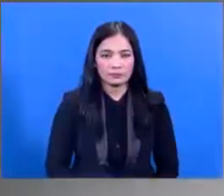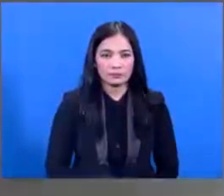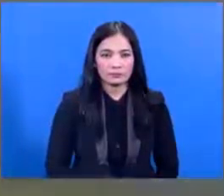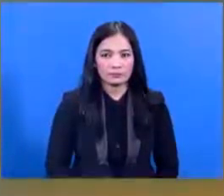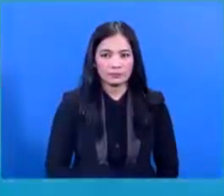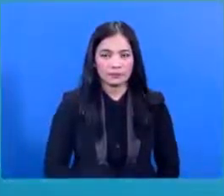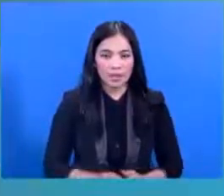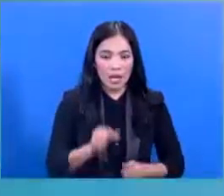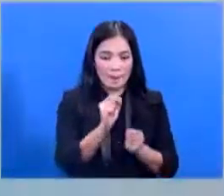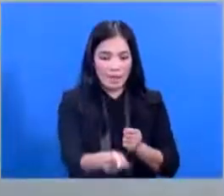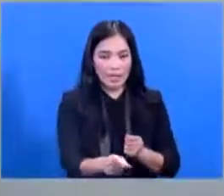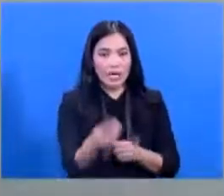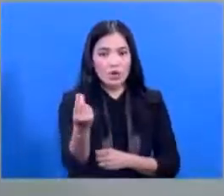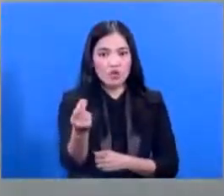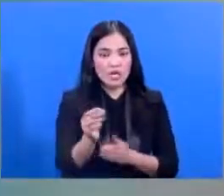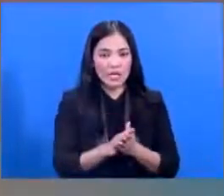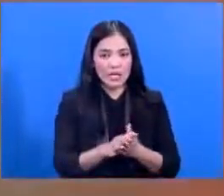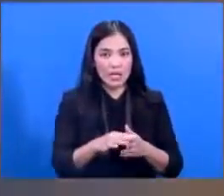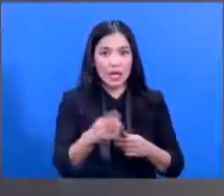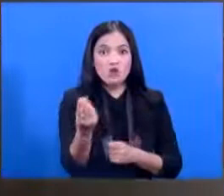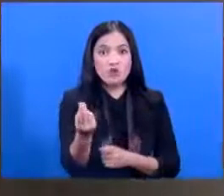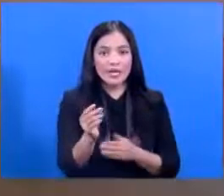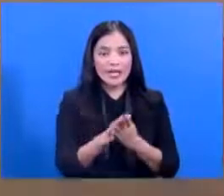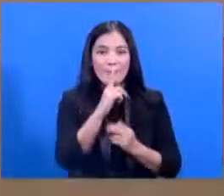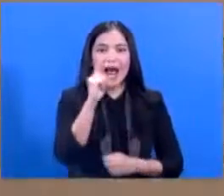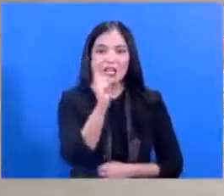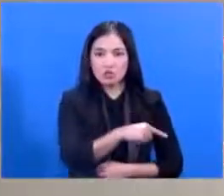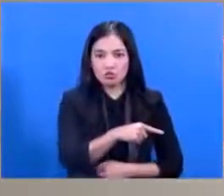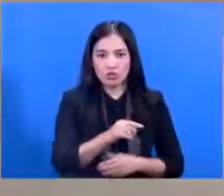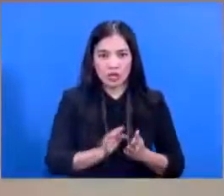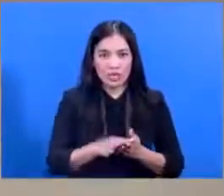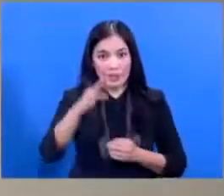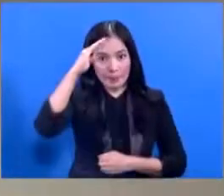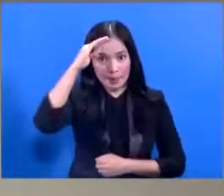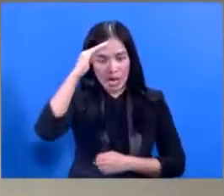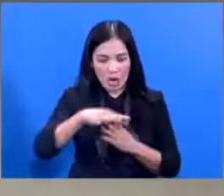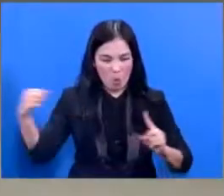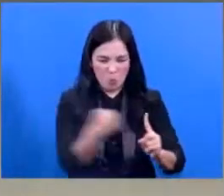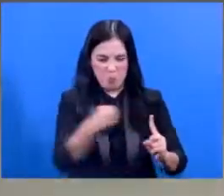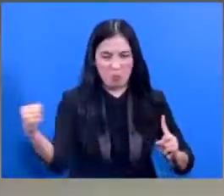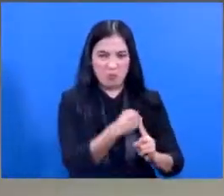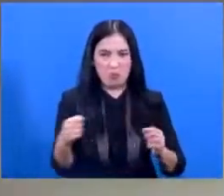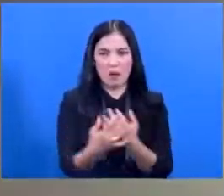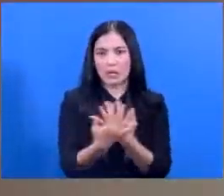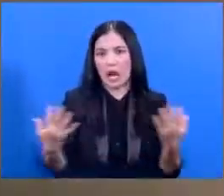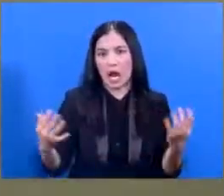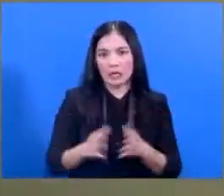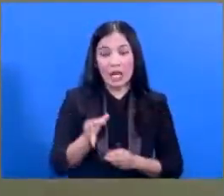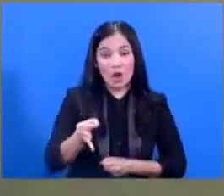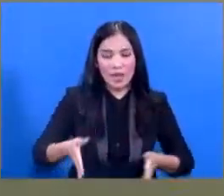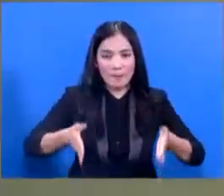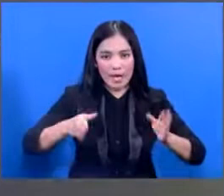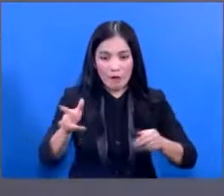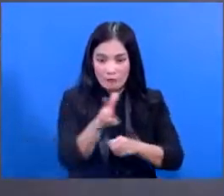nekat membeli durian dengan uang palsu. Seorang pria berinisial R di Medan, Sumatera Utara babak belur diserang massa. Dalam video